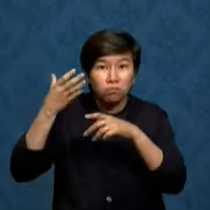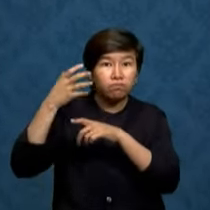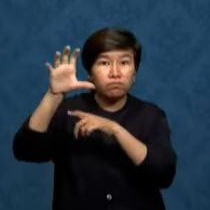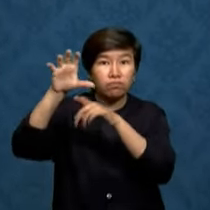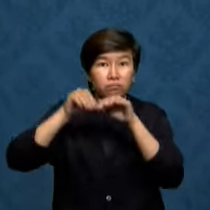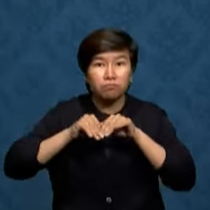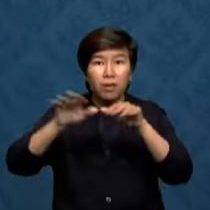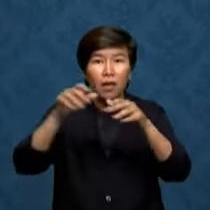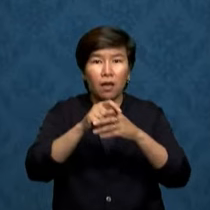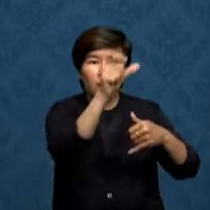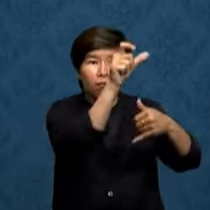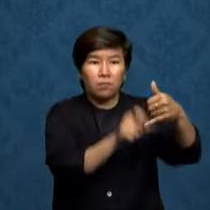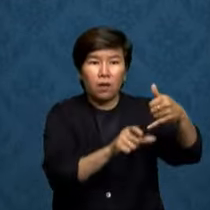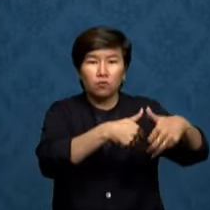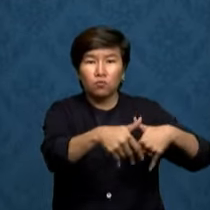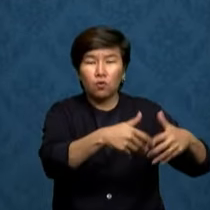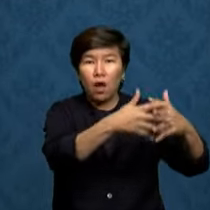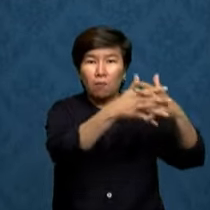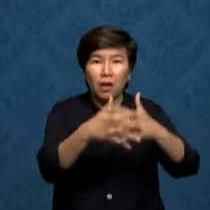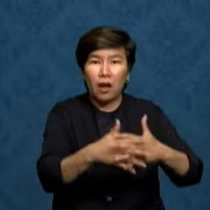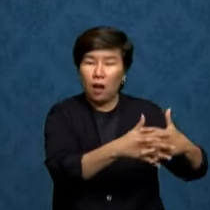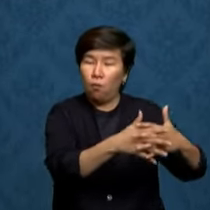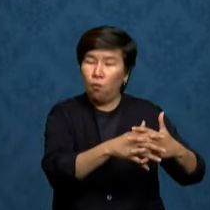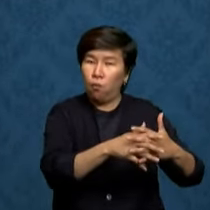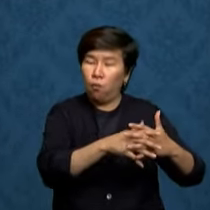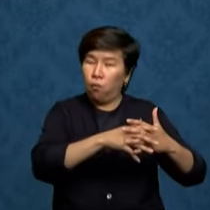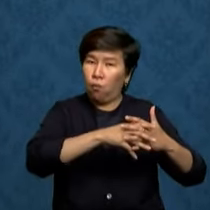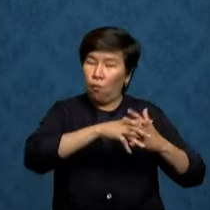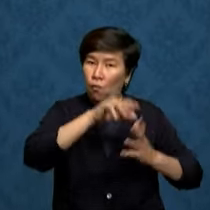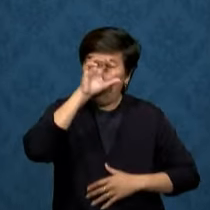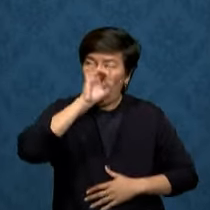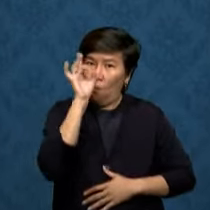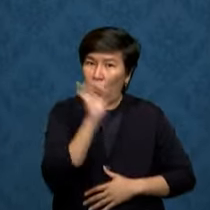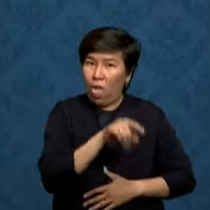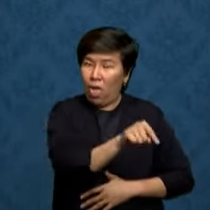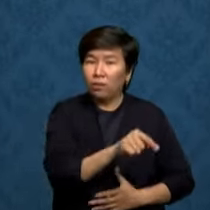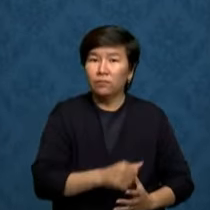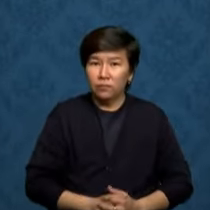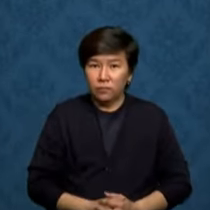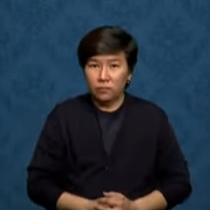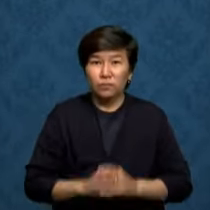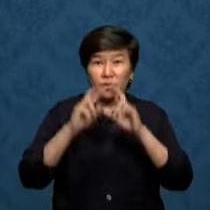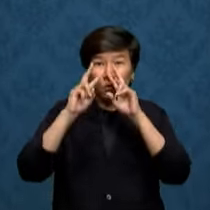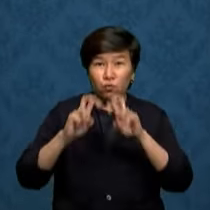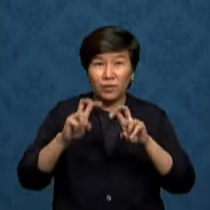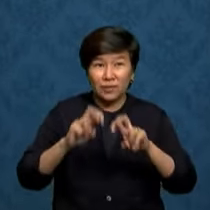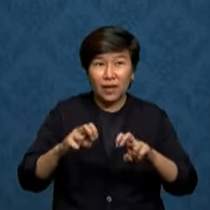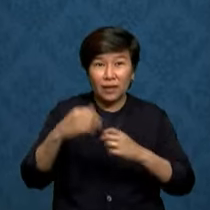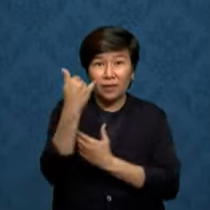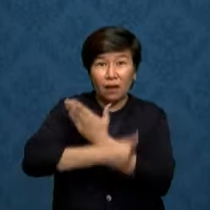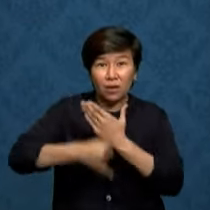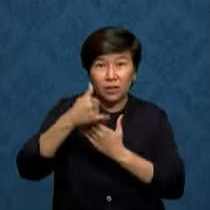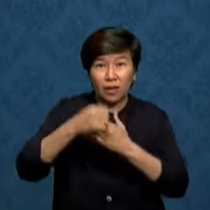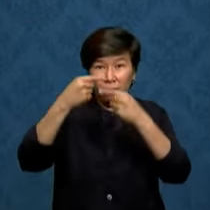อเมริกันก้าวร้าวท่านประธานนอกจากนั้นท่านประธานครับยังมีงานวิจัย 42ประเทศนะ